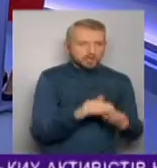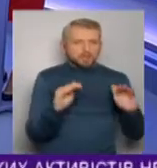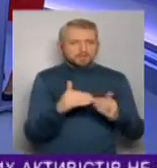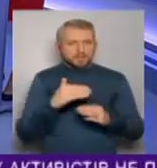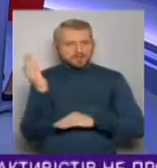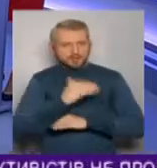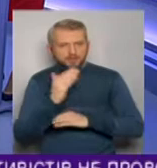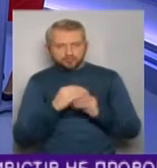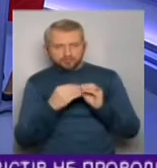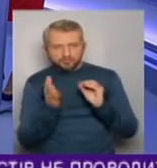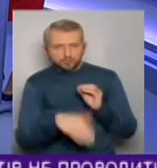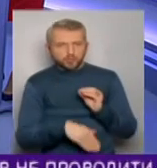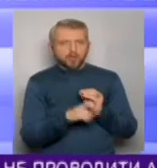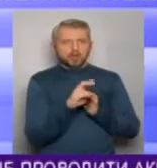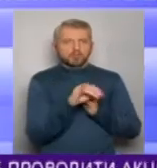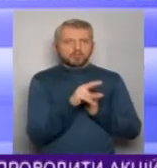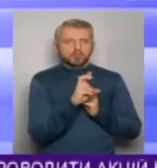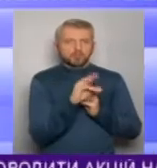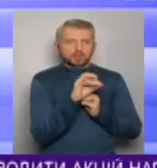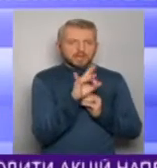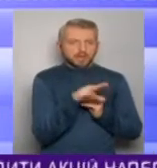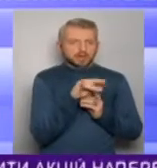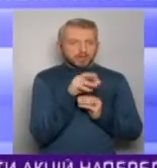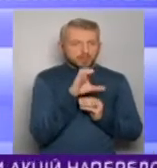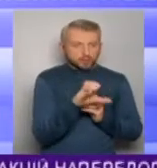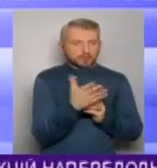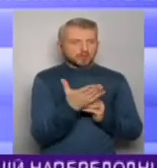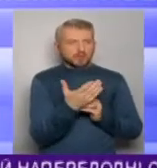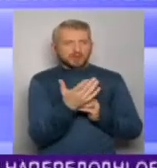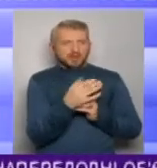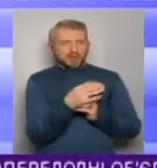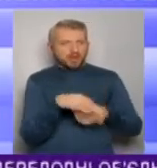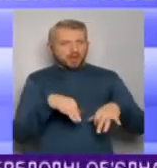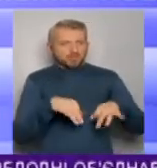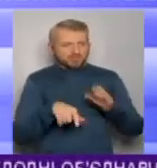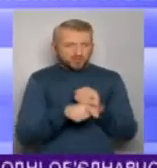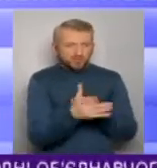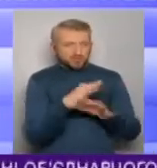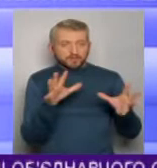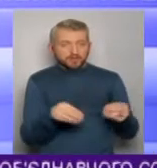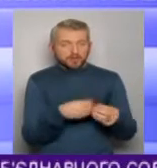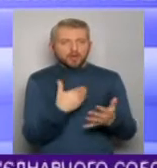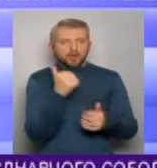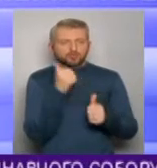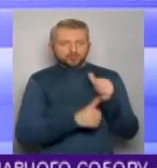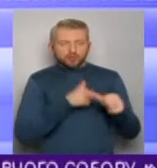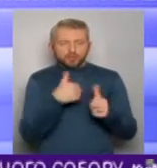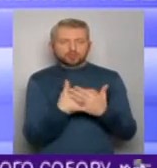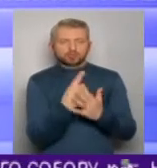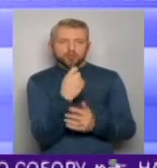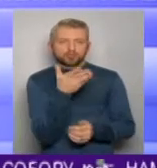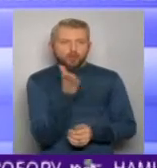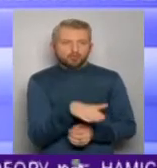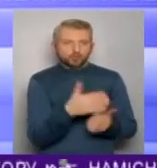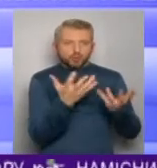одиниць, бункер термос 12 одиниць, автомобілі дорожні 12. Тобто ми щорічно десь біля 100 автомобілів або іншої